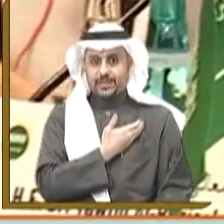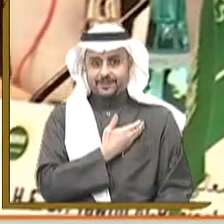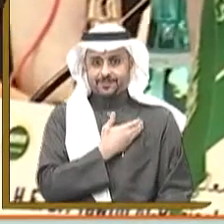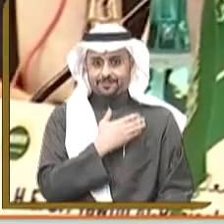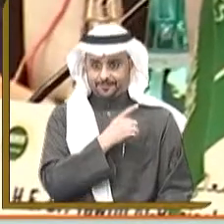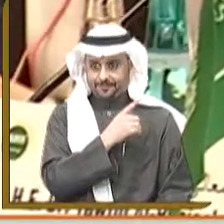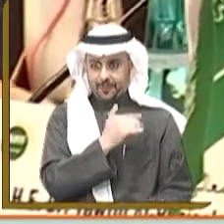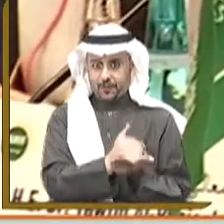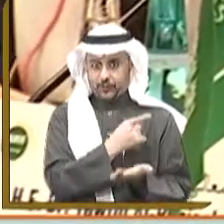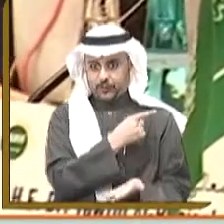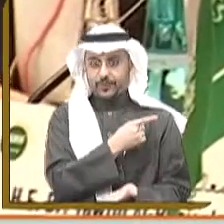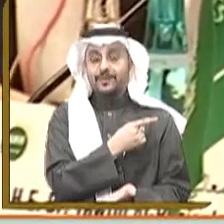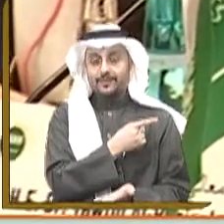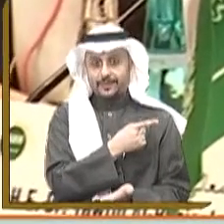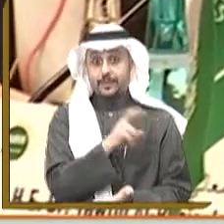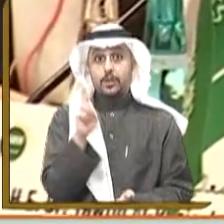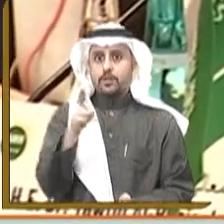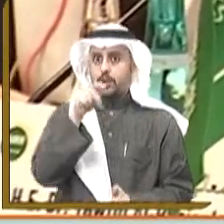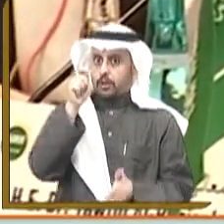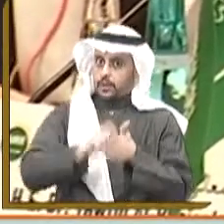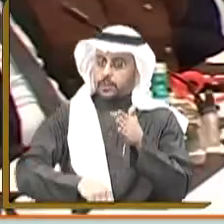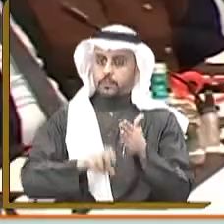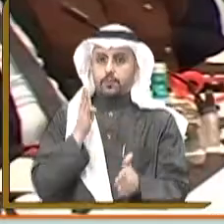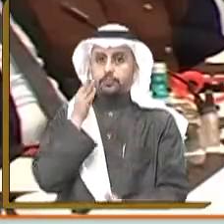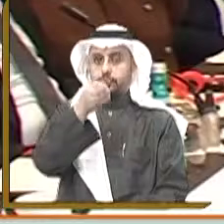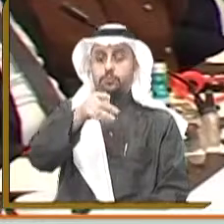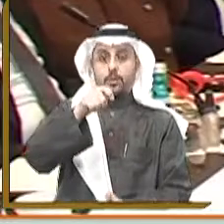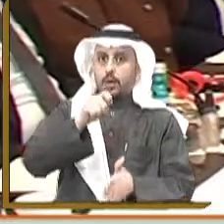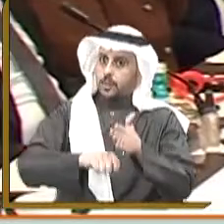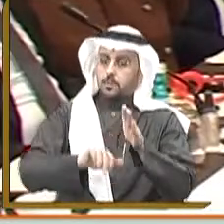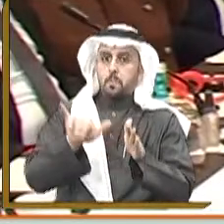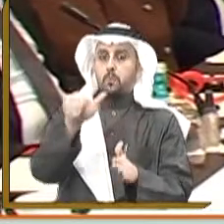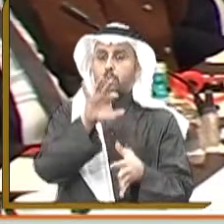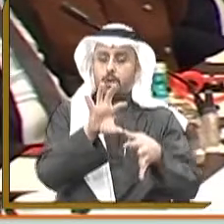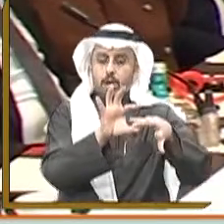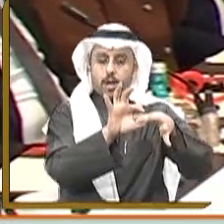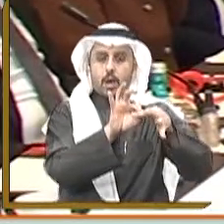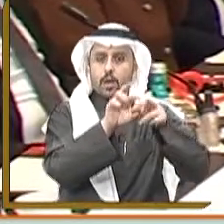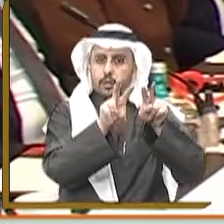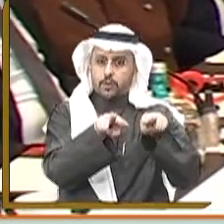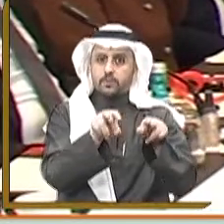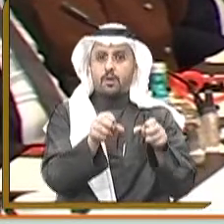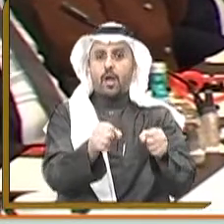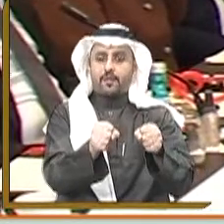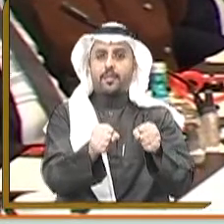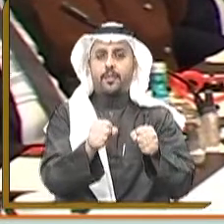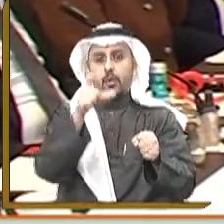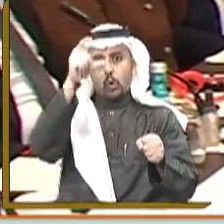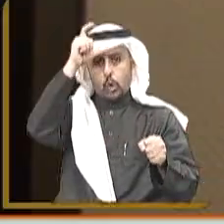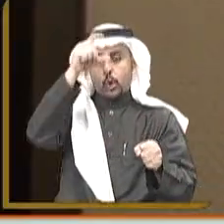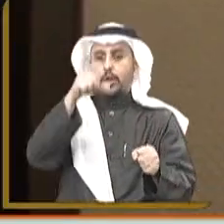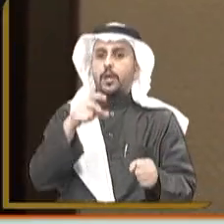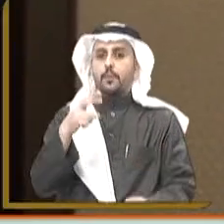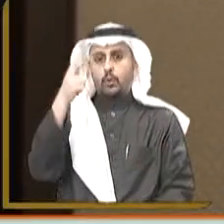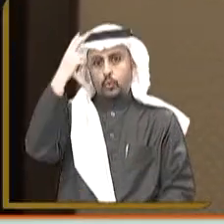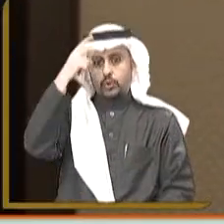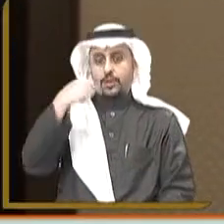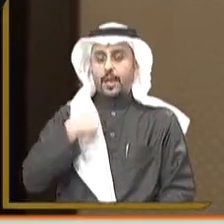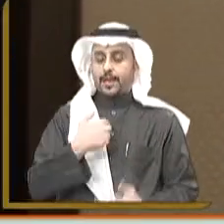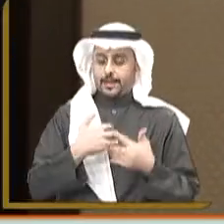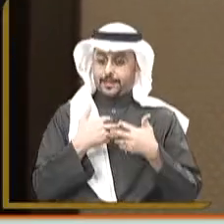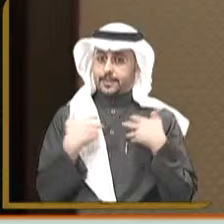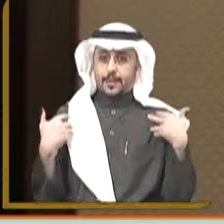الربيعة زيارة رسمية إلى تركيا تكريسا لعمق العلاقات الأخوية بين بلدينا. أنا سعيد